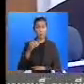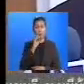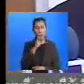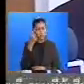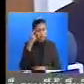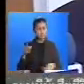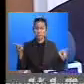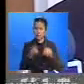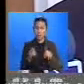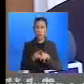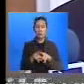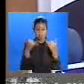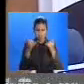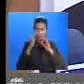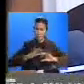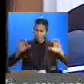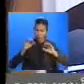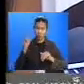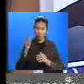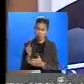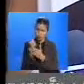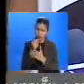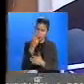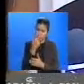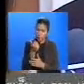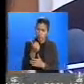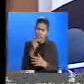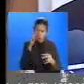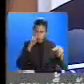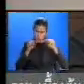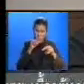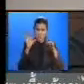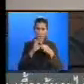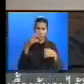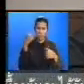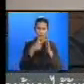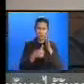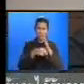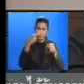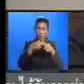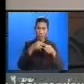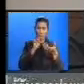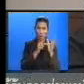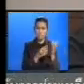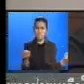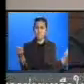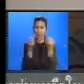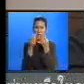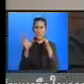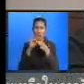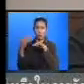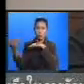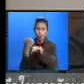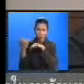เห็นตรงกันว่ารัฐบาลต้องดูแลเรื่องการขึ้นภาษีน้ำมันอย่างใกล้ชิดไม่ให้กระทบกับต้นทุนค่าขนส่งและไม่เป็นการผลักภาระให้กับ